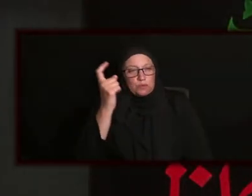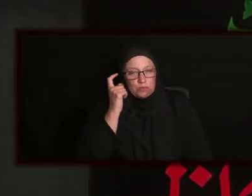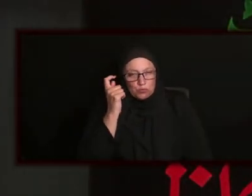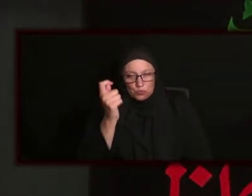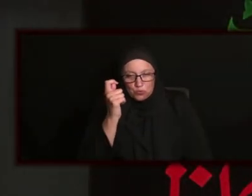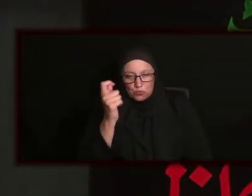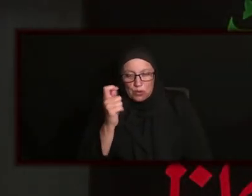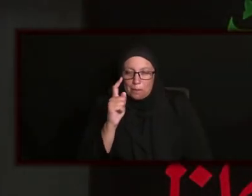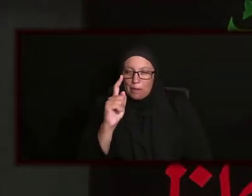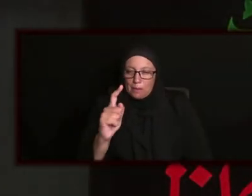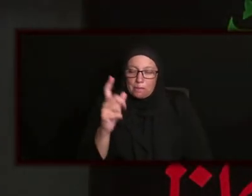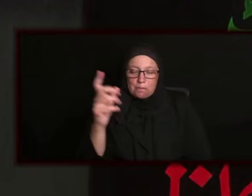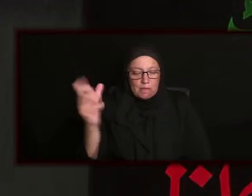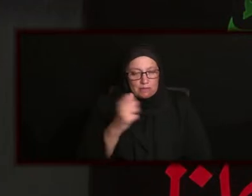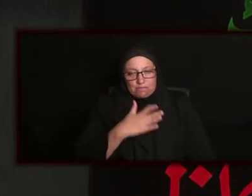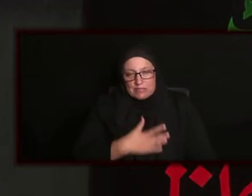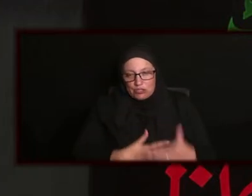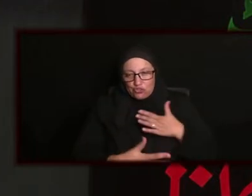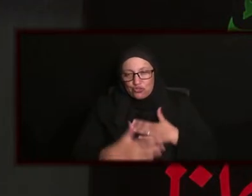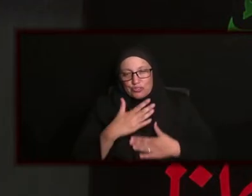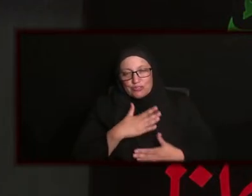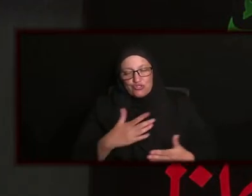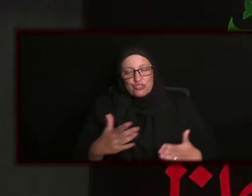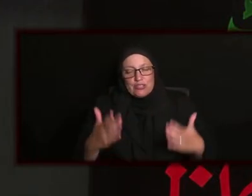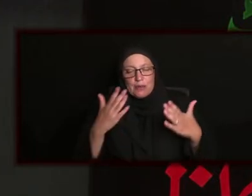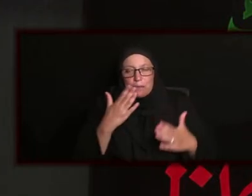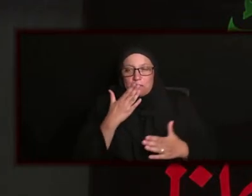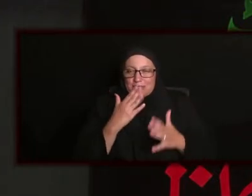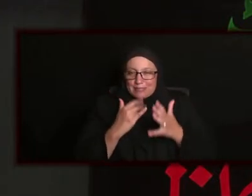you be patient. صَلُّ عَلَى مُحَمَّدْ وَآلِ مُحَمَّدْ.